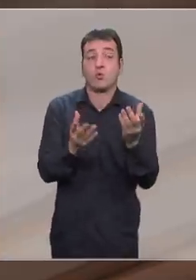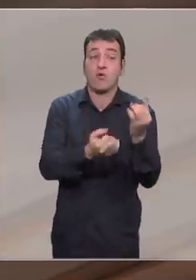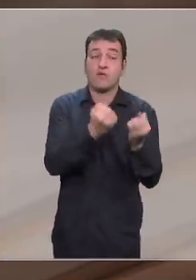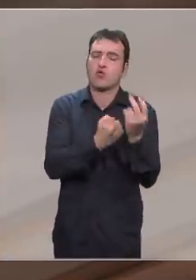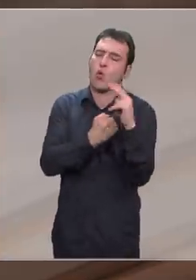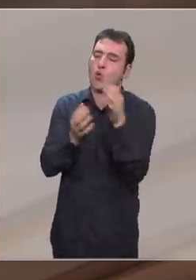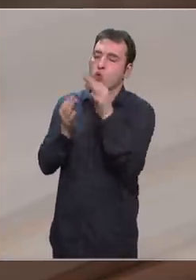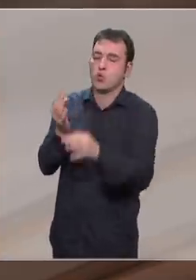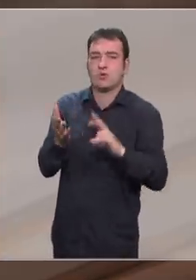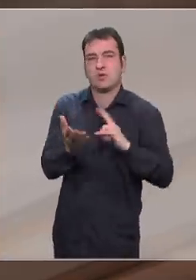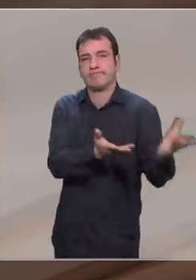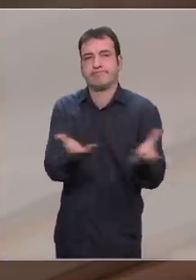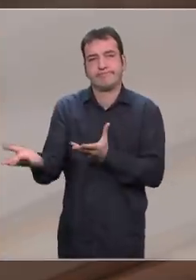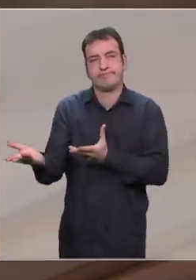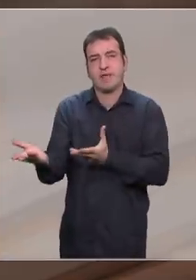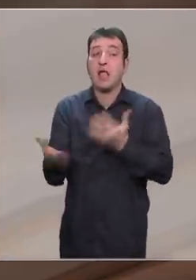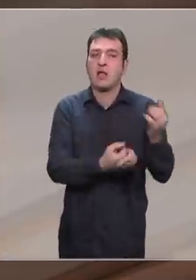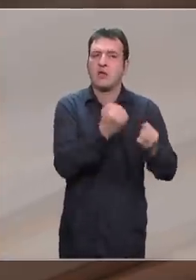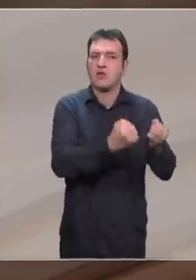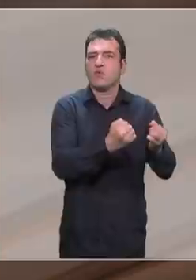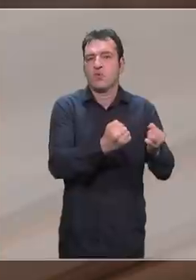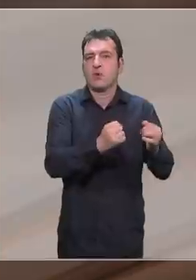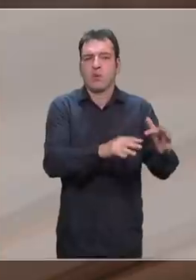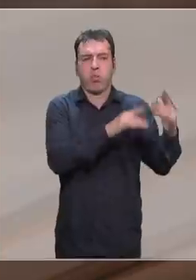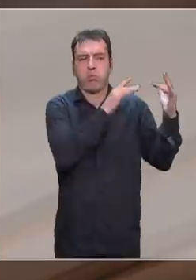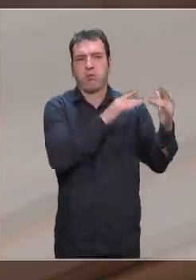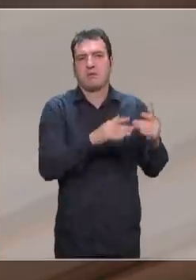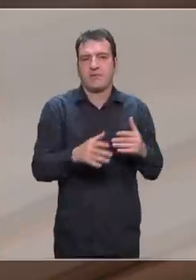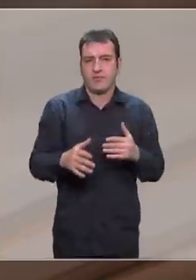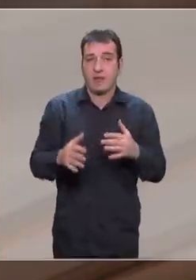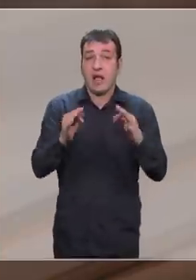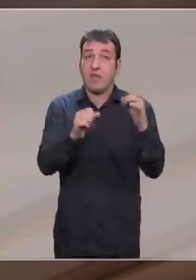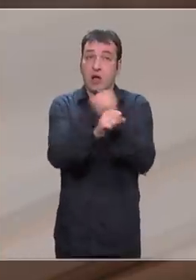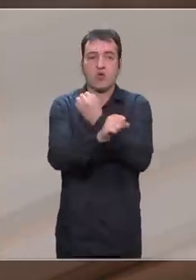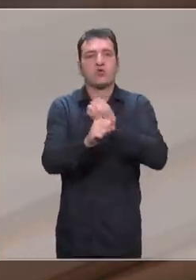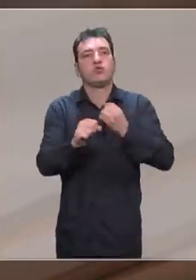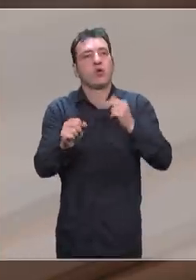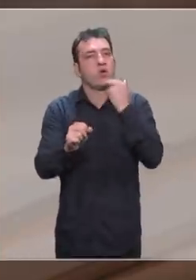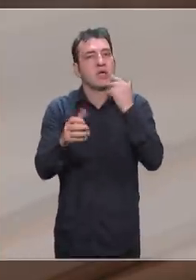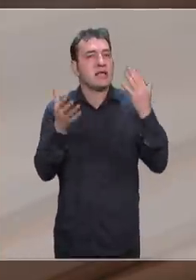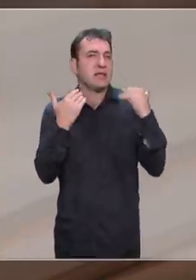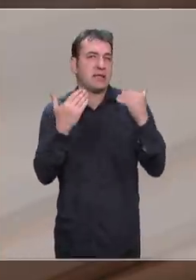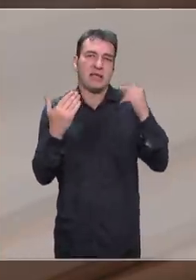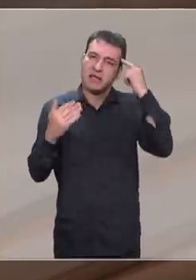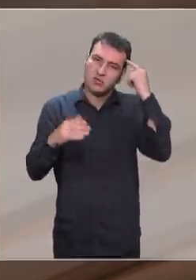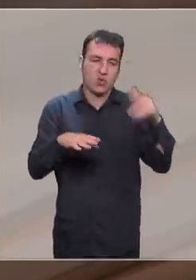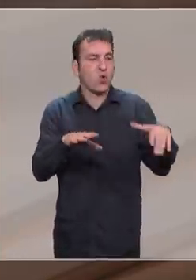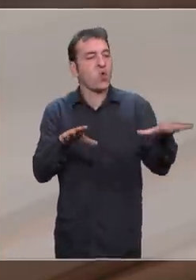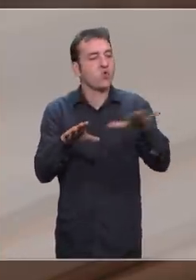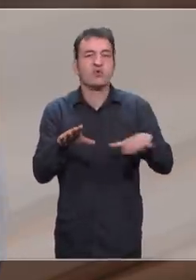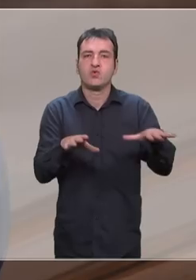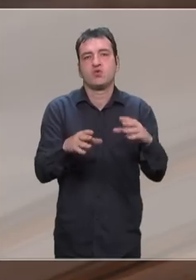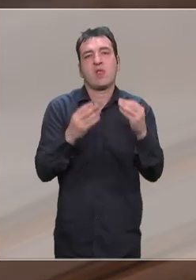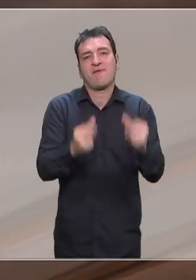en particulier aux voitures polluantes compte tenu des enjeux de qualité de l'air qui sont dans les zones à faible émission que vous aviez évoquées au début de votre